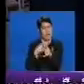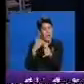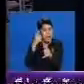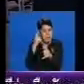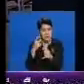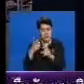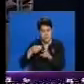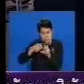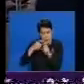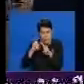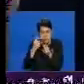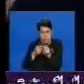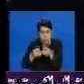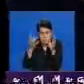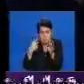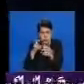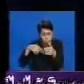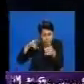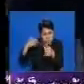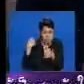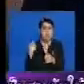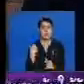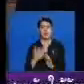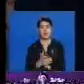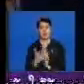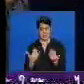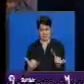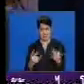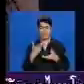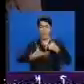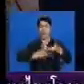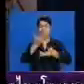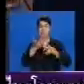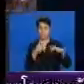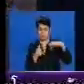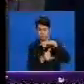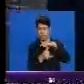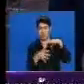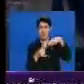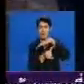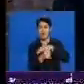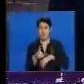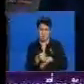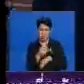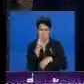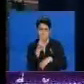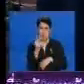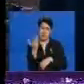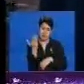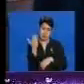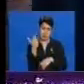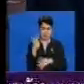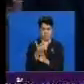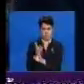จระเบิดมาตรวจให ้อย่างที่เห็นนี้เราเข้ามาอยู่ในตลาดแล้วตลาดสุไหงโกลกตรงนี้นี่ปกติ